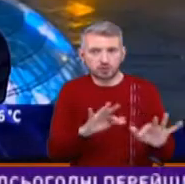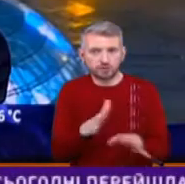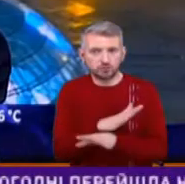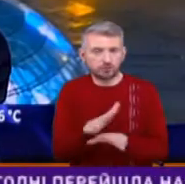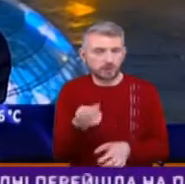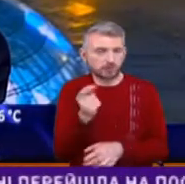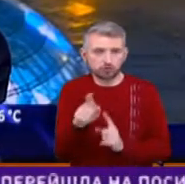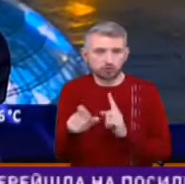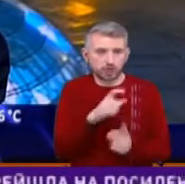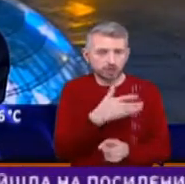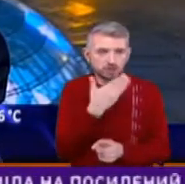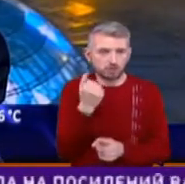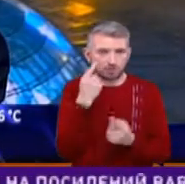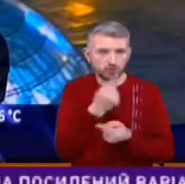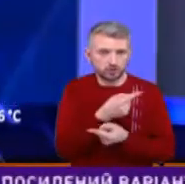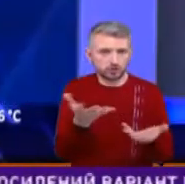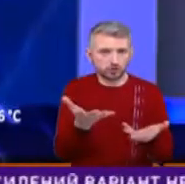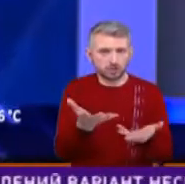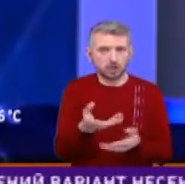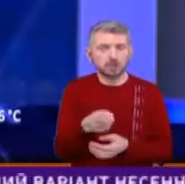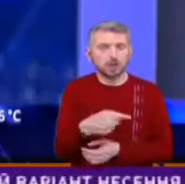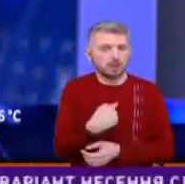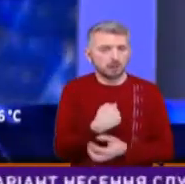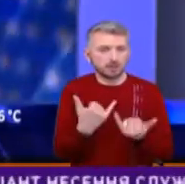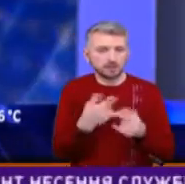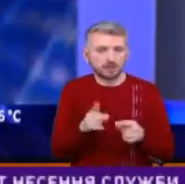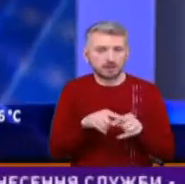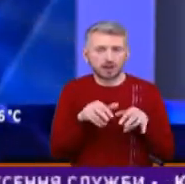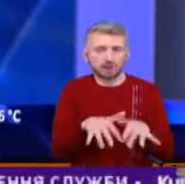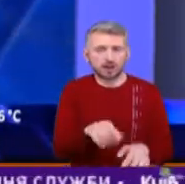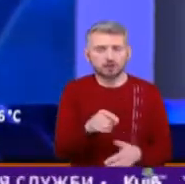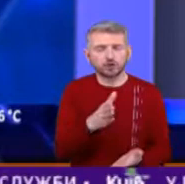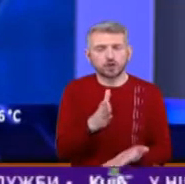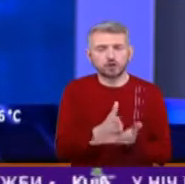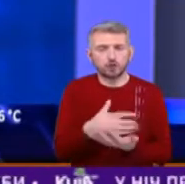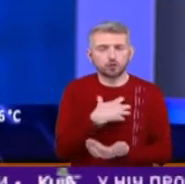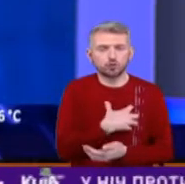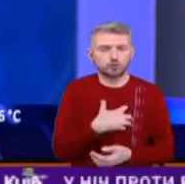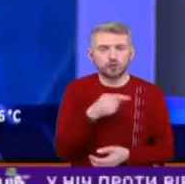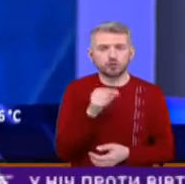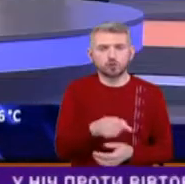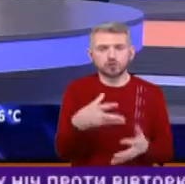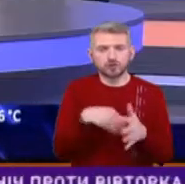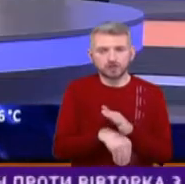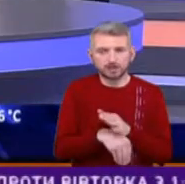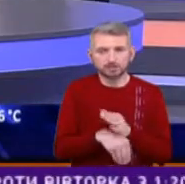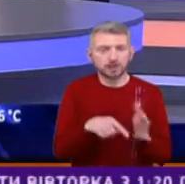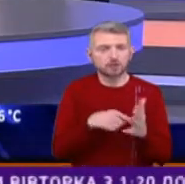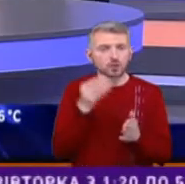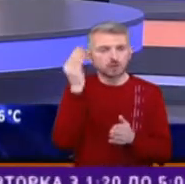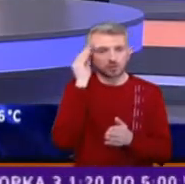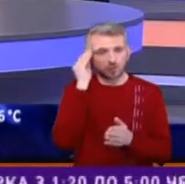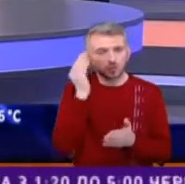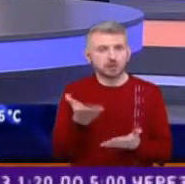відбувається. Жодної реакції немає публічно. Тому для мене зараз ця кампанія, вона є ключовою, в тому числі, з точки зору все ж